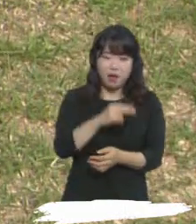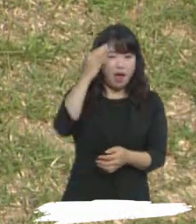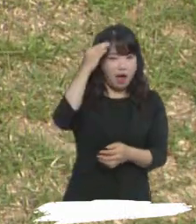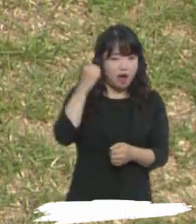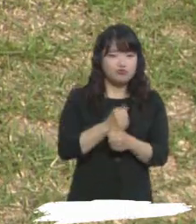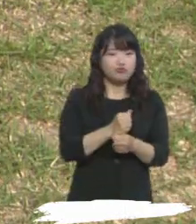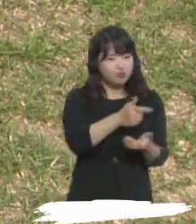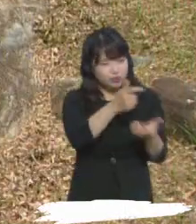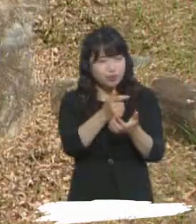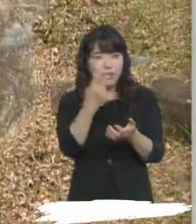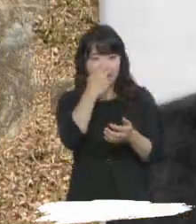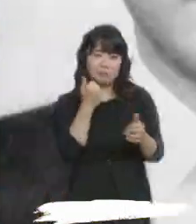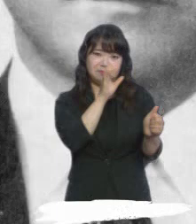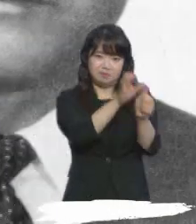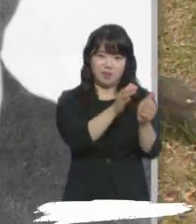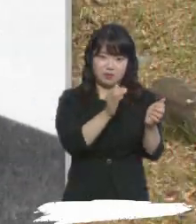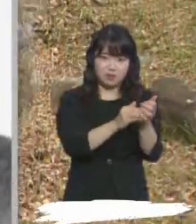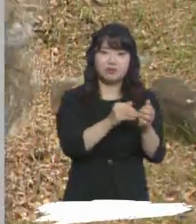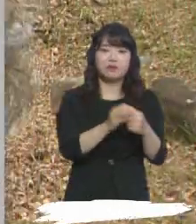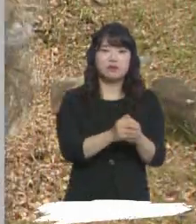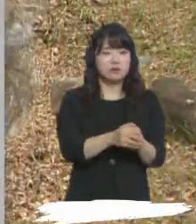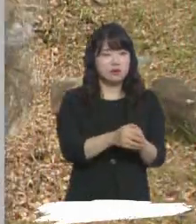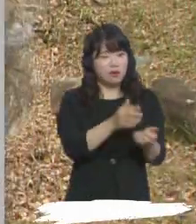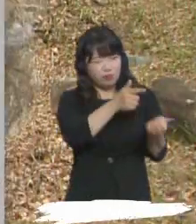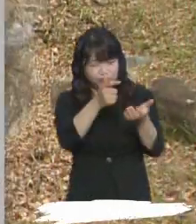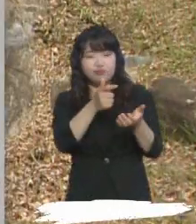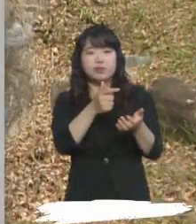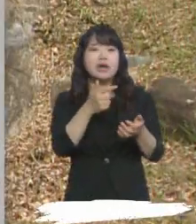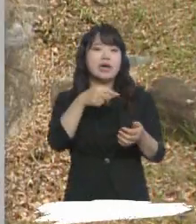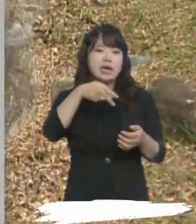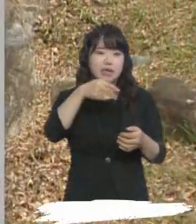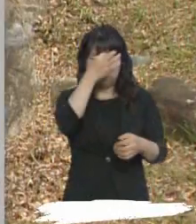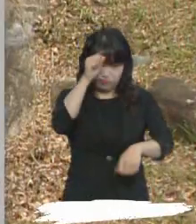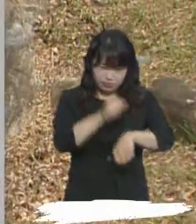국군 포병감으로 올라 포병의 아버지라 불리는 신흥균.